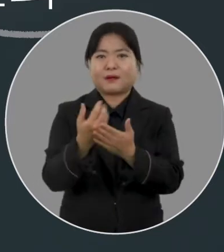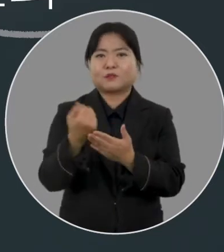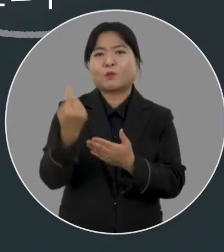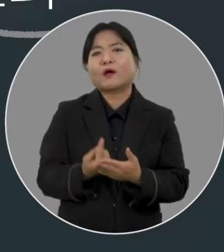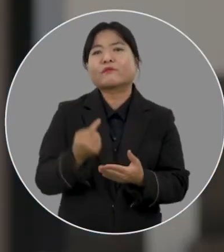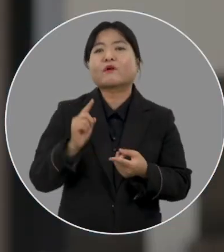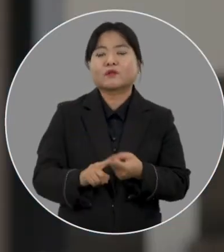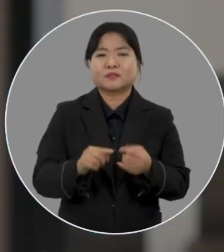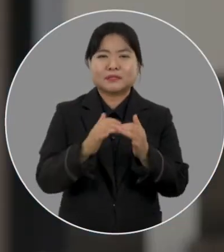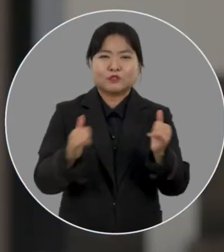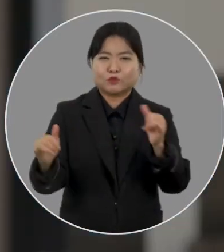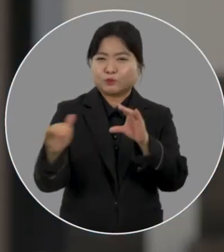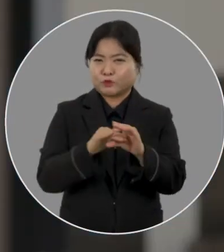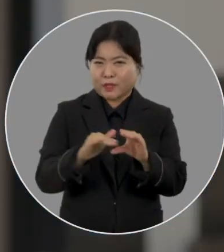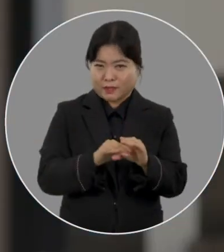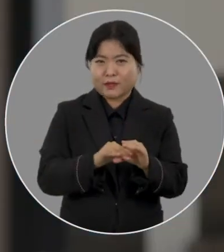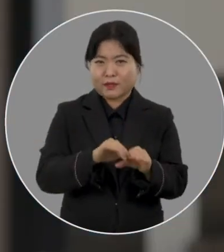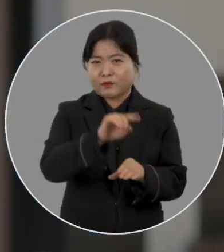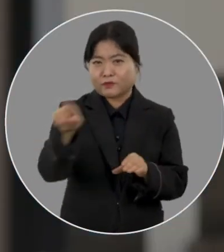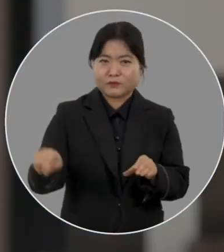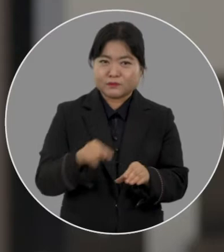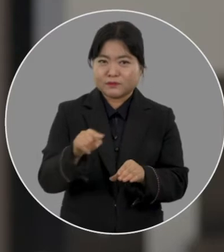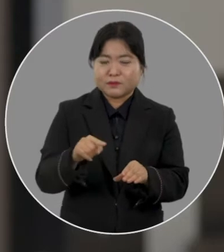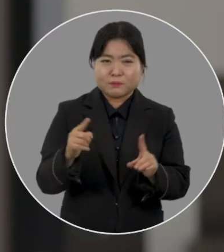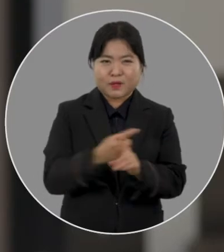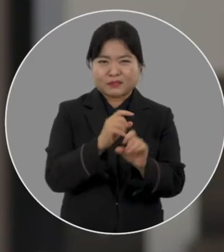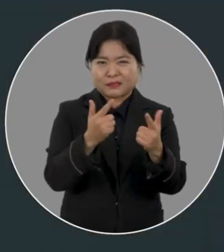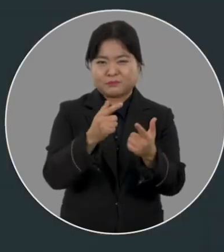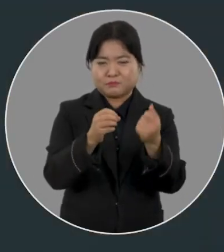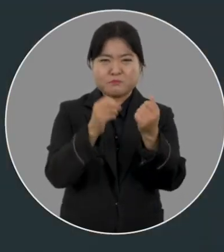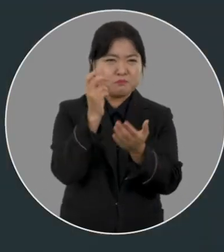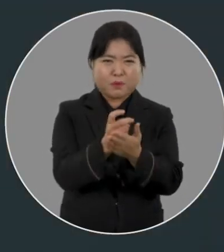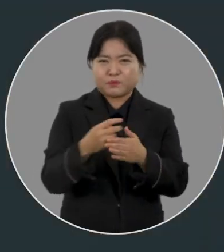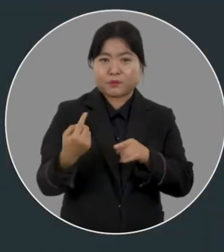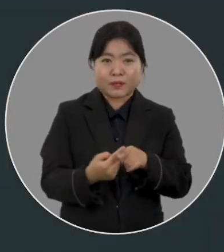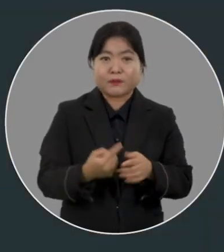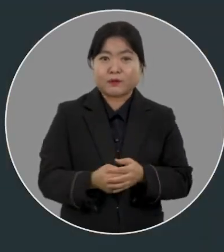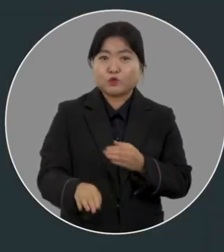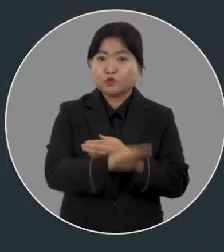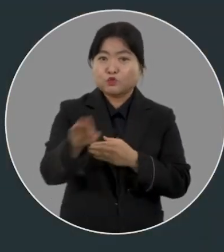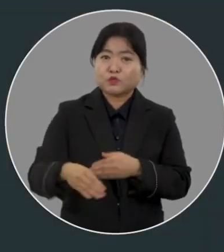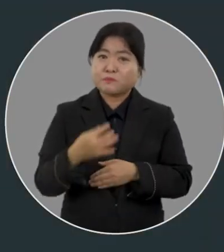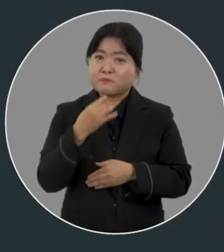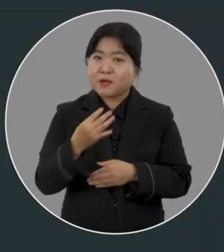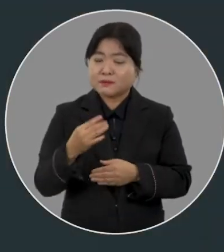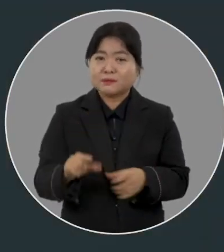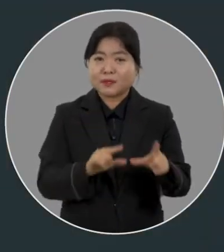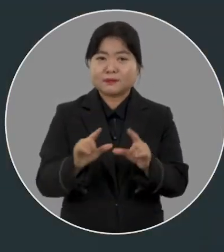가져왔던 것은 인류 문화의 어떤 절대불변의 법칙입니다. 우리끼리 사는 세상은